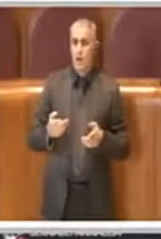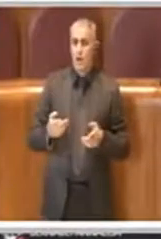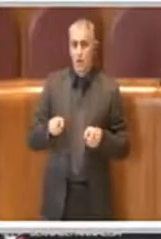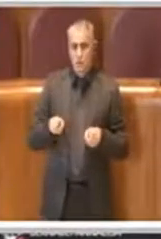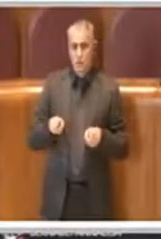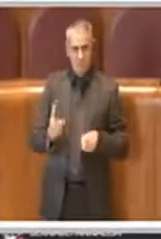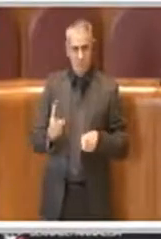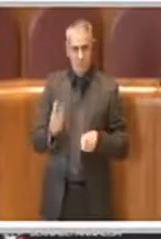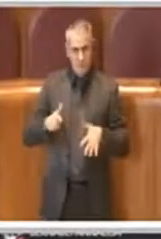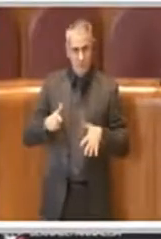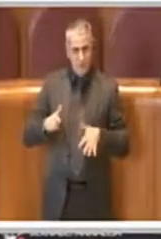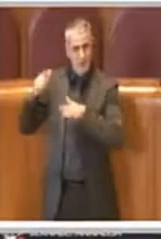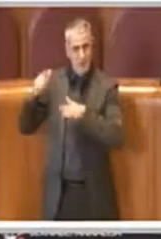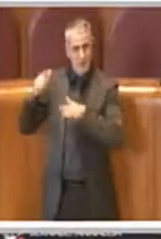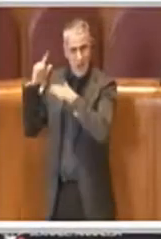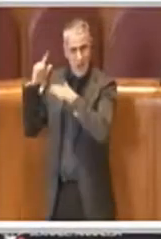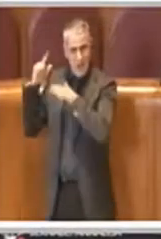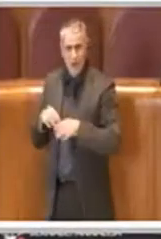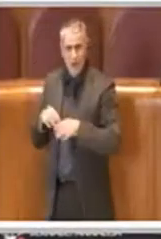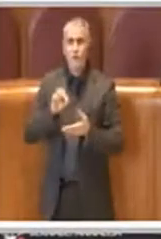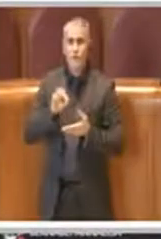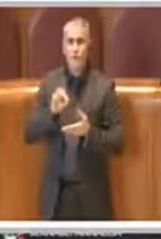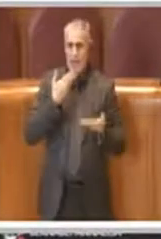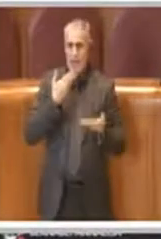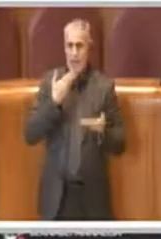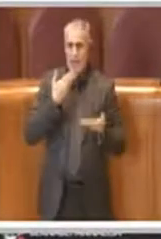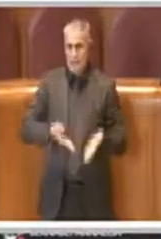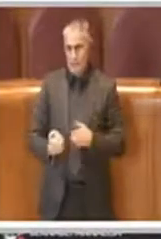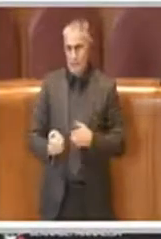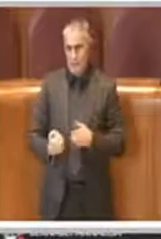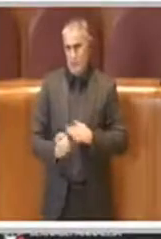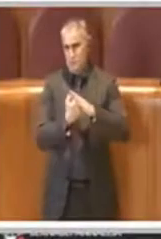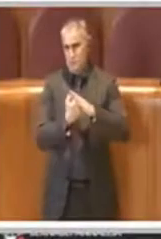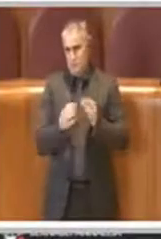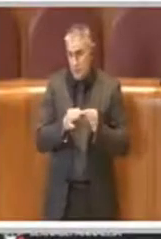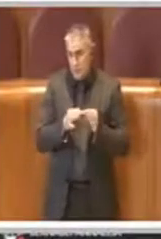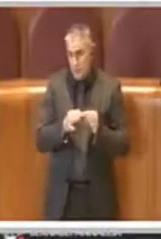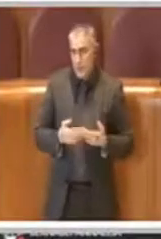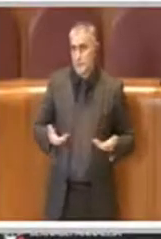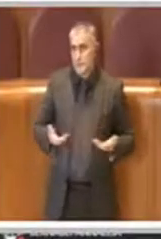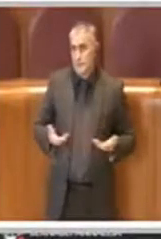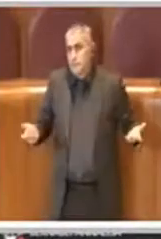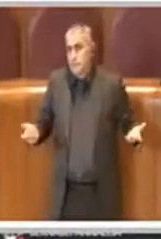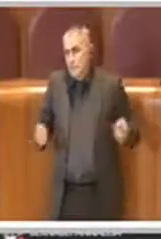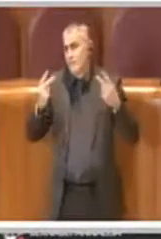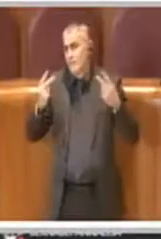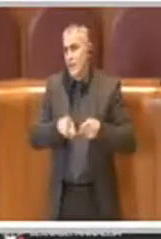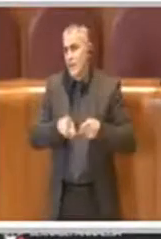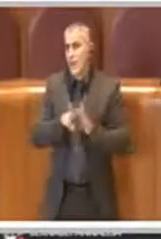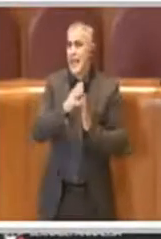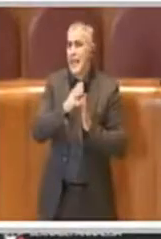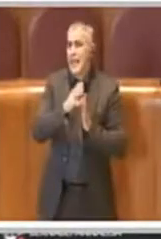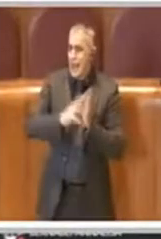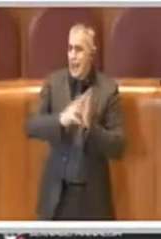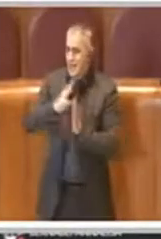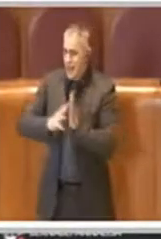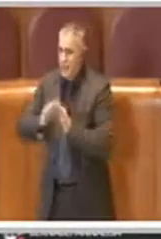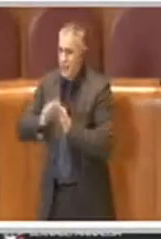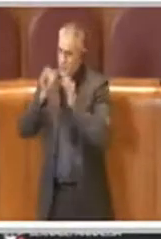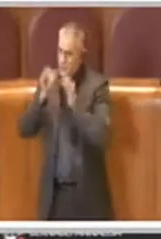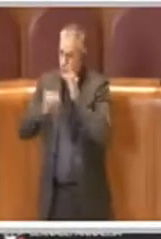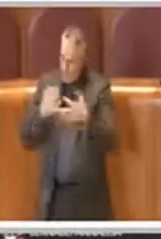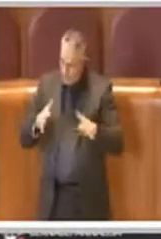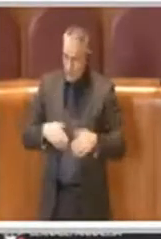scorse anche con il voto in Assemblea Capitolina. Quindi ecco, Presidente, chiaramente poi nel merito le deliberazioni sono state illustrate, ringrazio anche